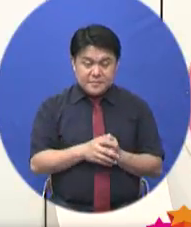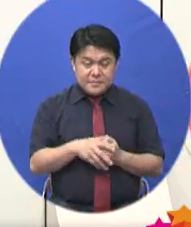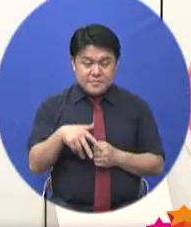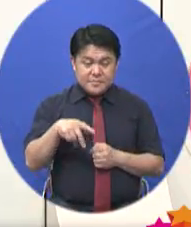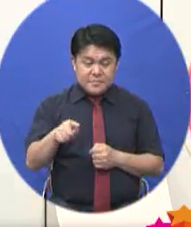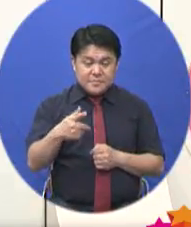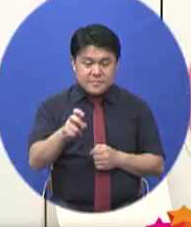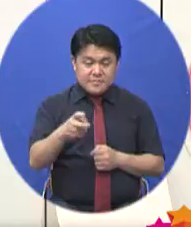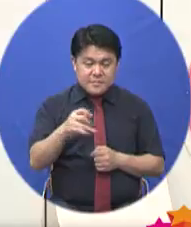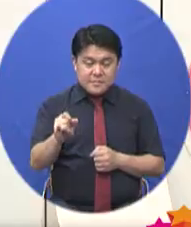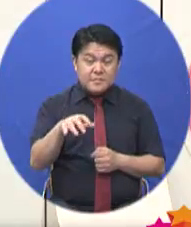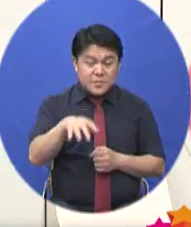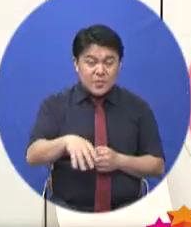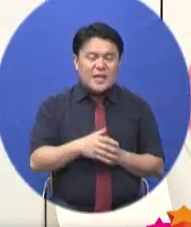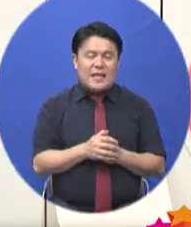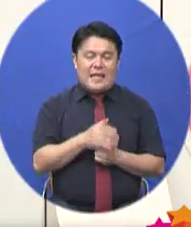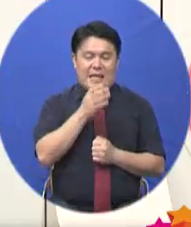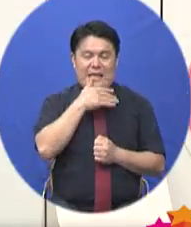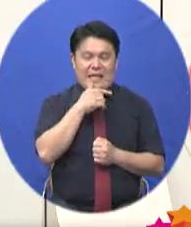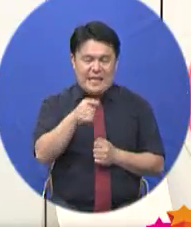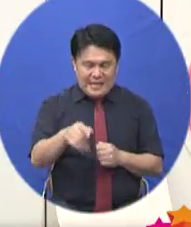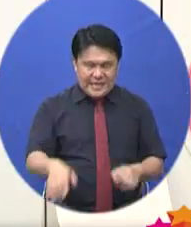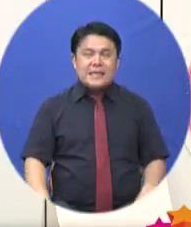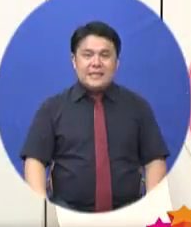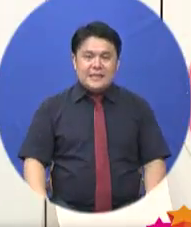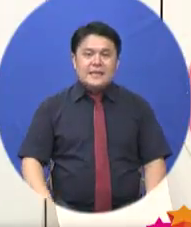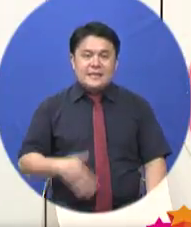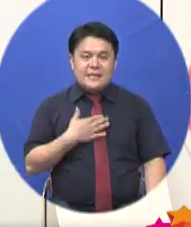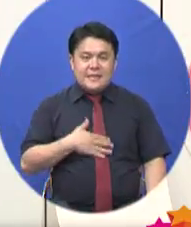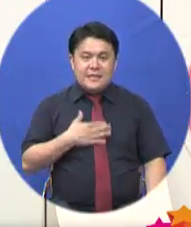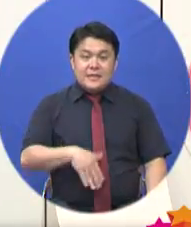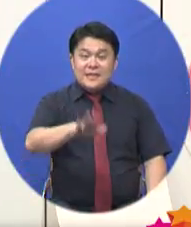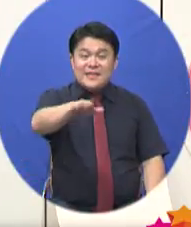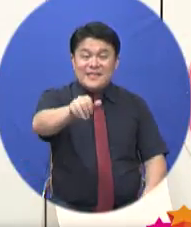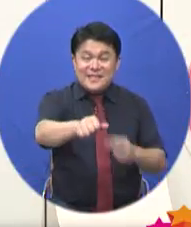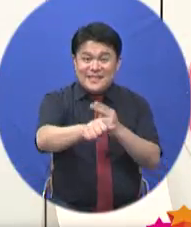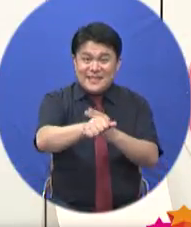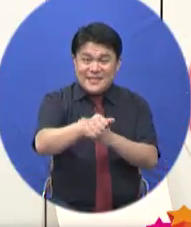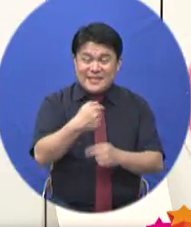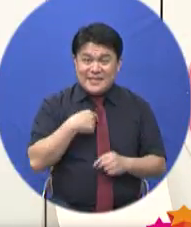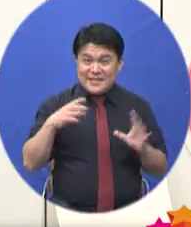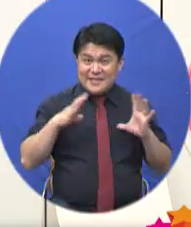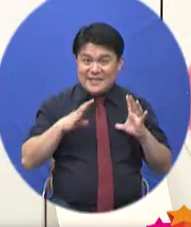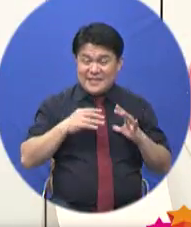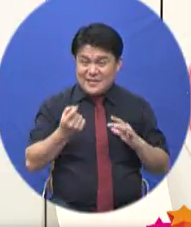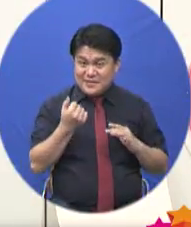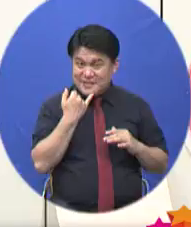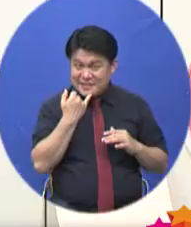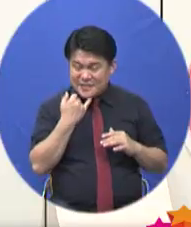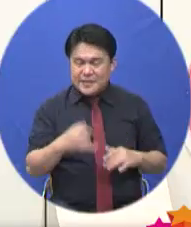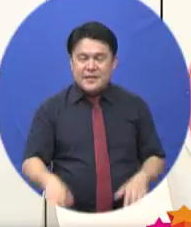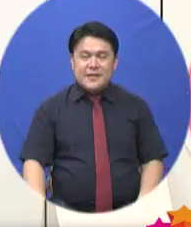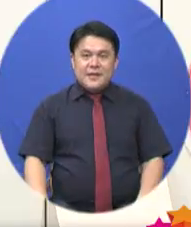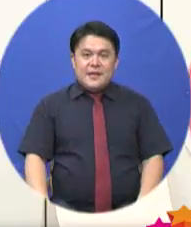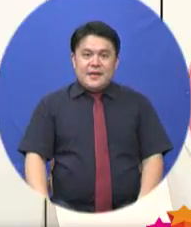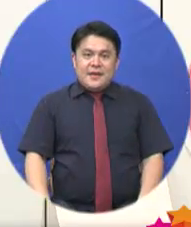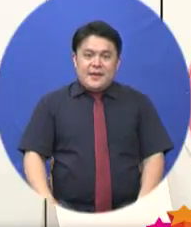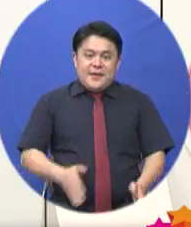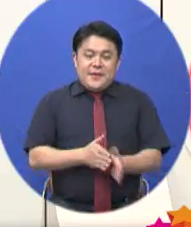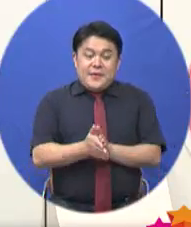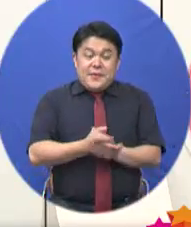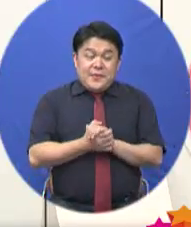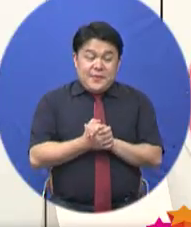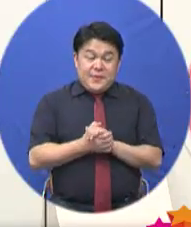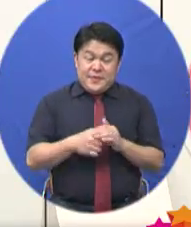서남리. 아 청원. 청원. 청원. 예 청원군. 근데 선생님 제가 자랑 좀 조금 할까요? 네네네. 저는 여기